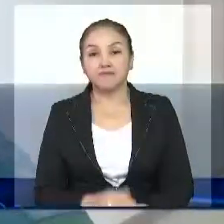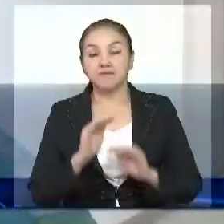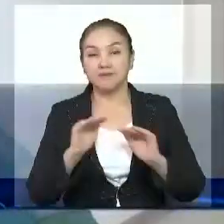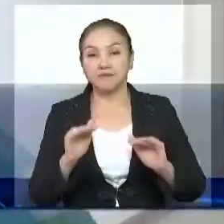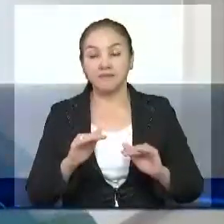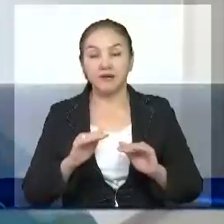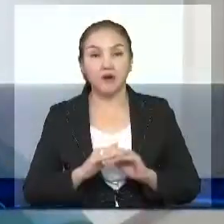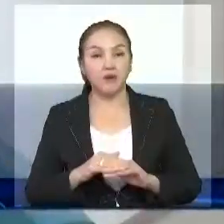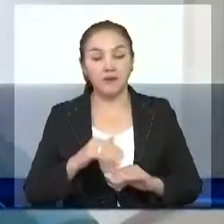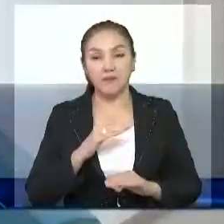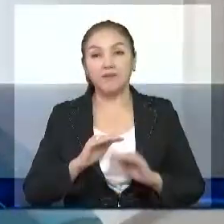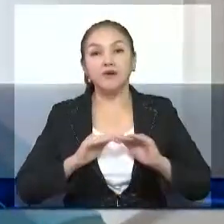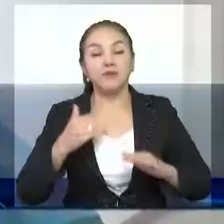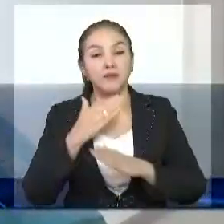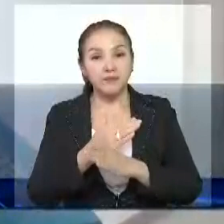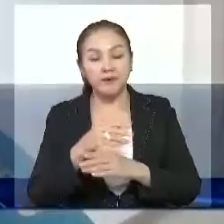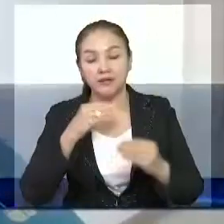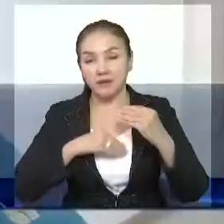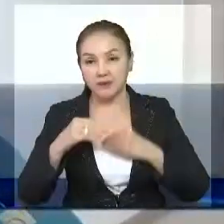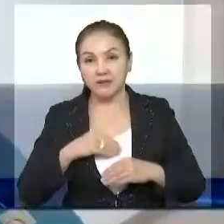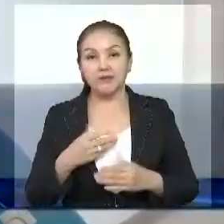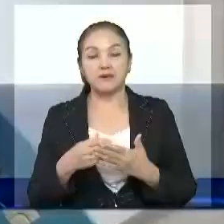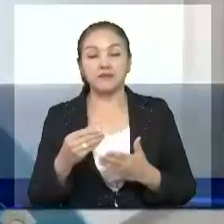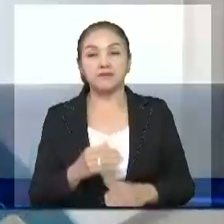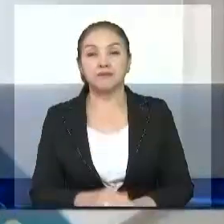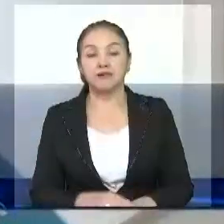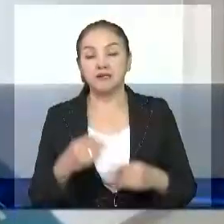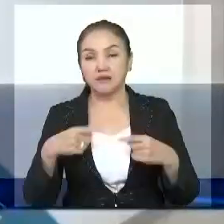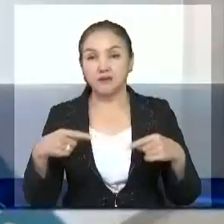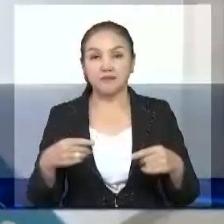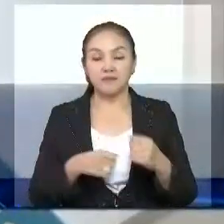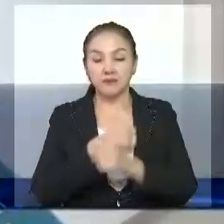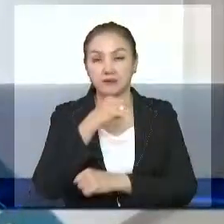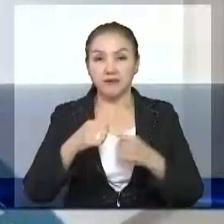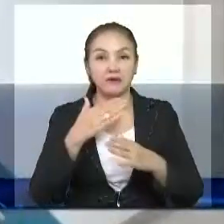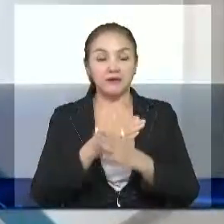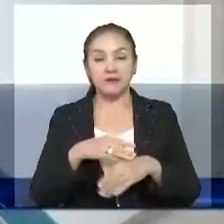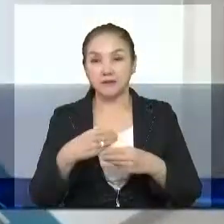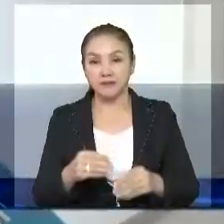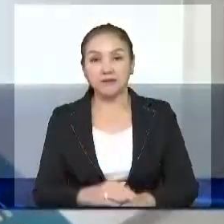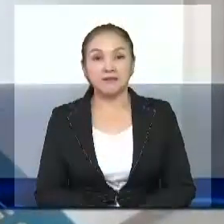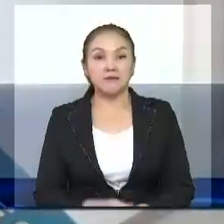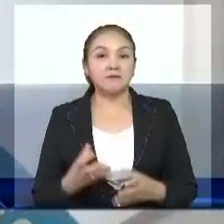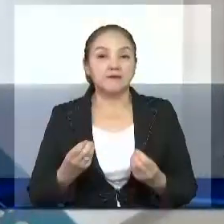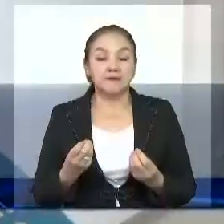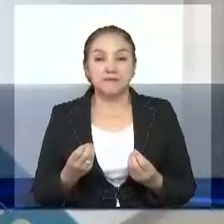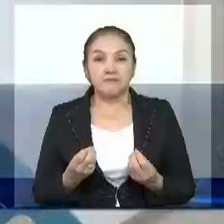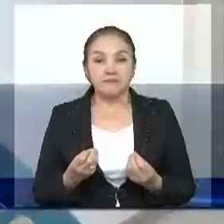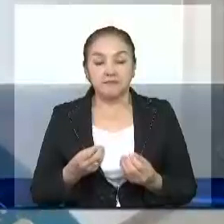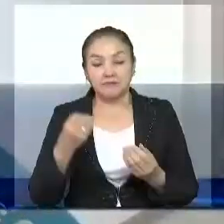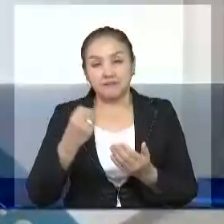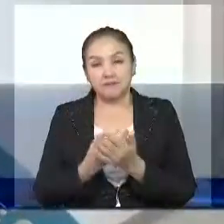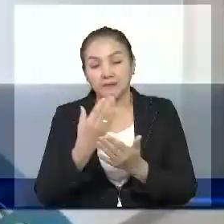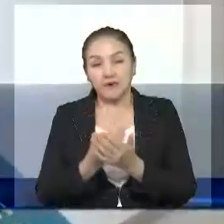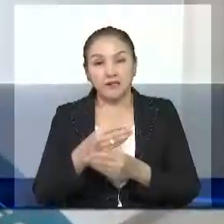Балдарға оқу құралдарын алып беру көмектеседі, киім кешек, тағы да басқа материалдық көмек бере отырады. Және өзінің ақыл